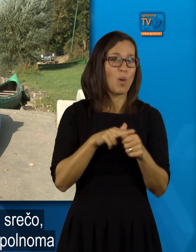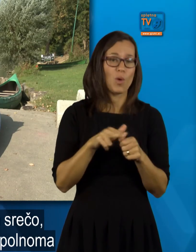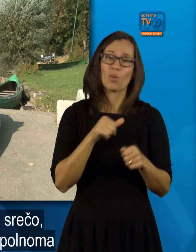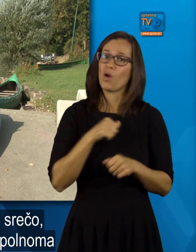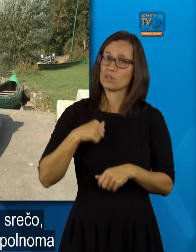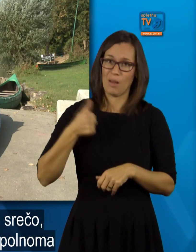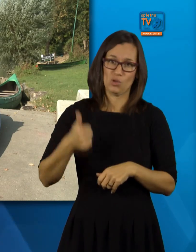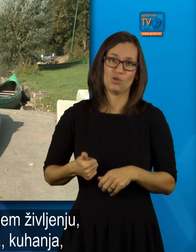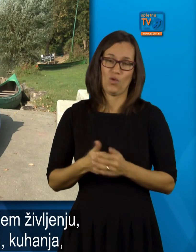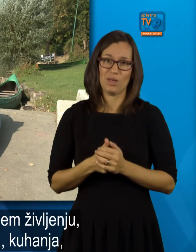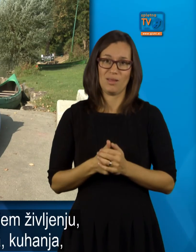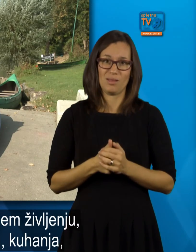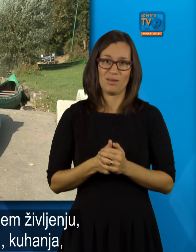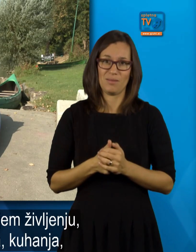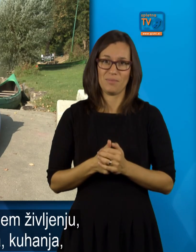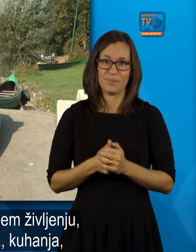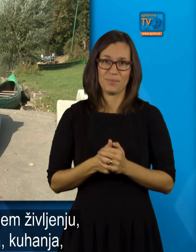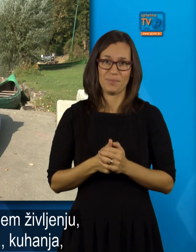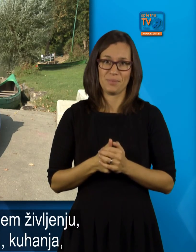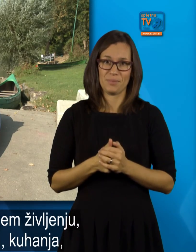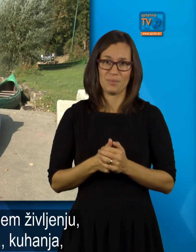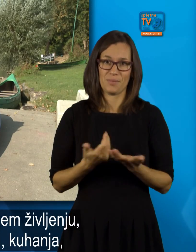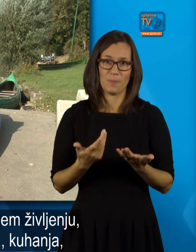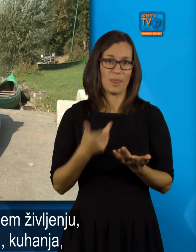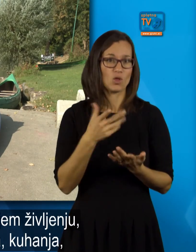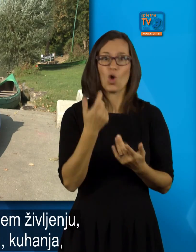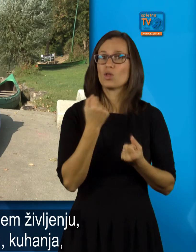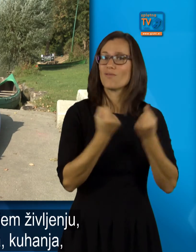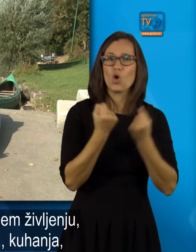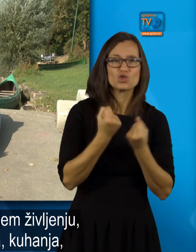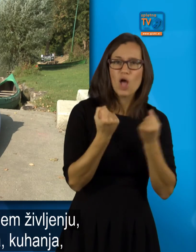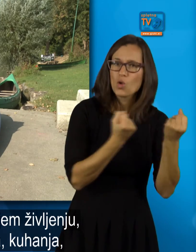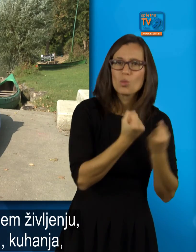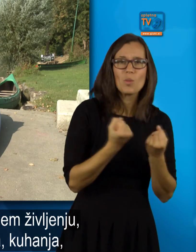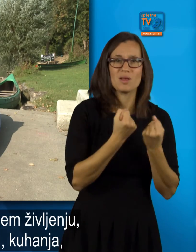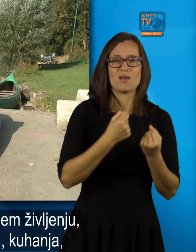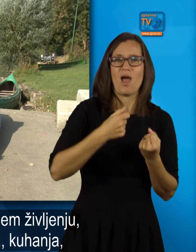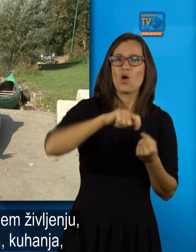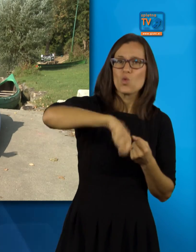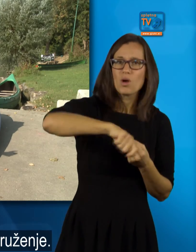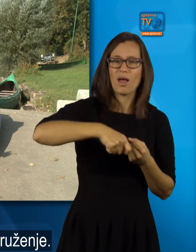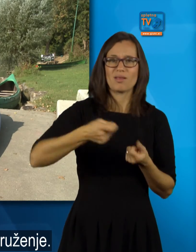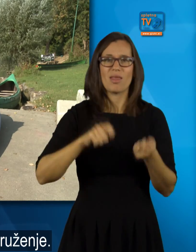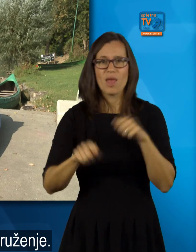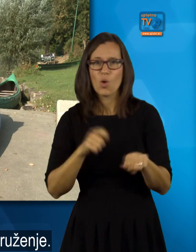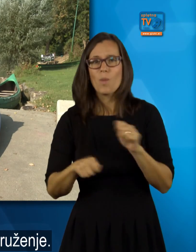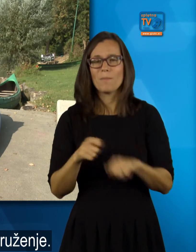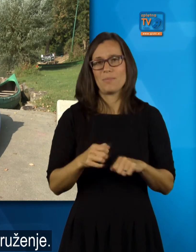se uspel popolnoma osamosvojiti nekako v vsakdanjem življenju, to ne vem, od vožnje avtomobila, kuhanja,